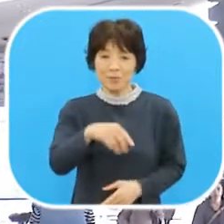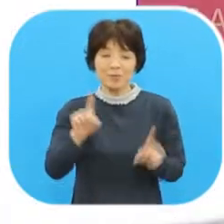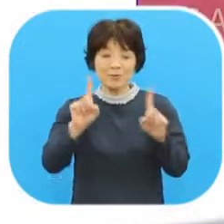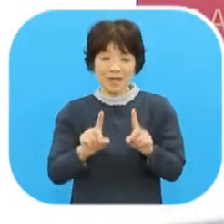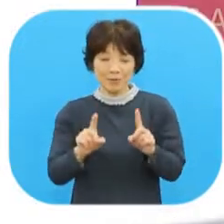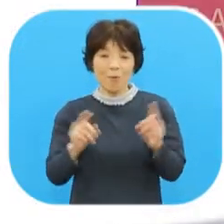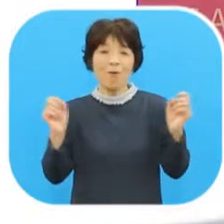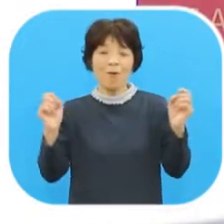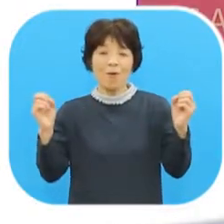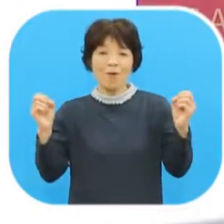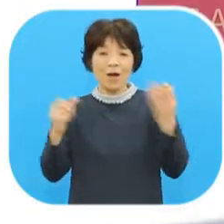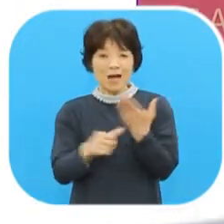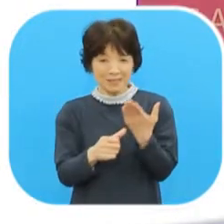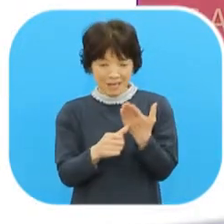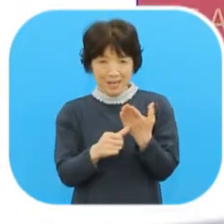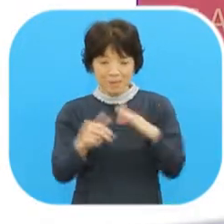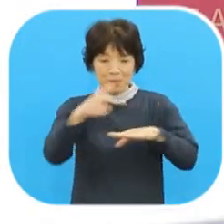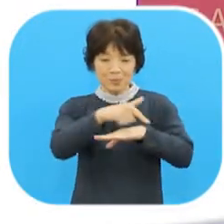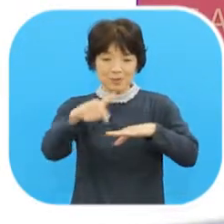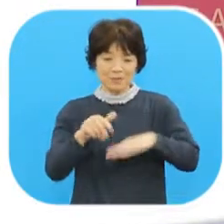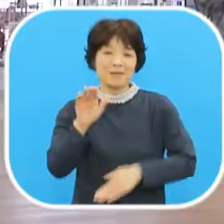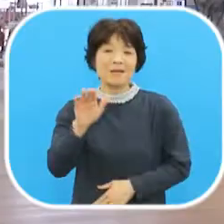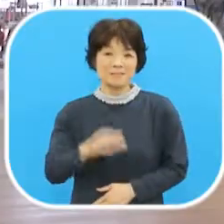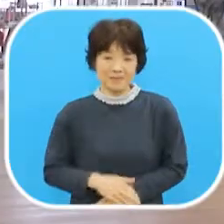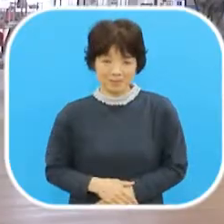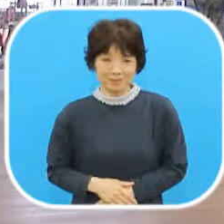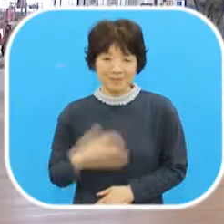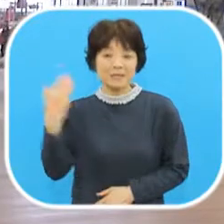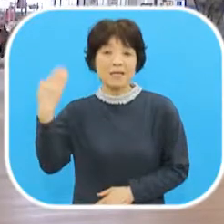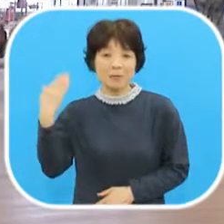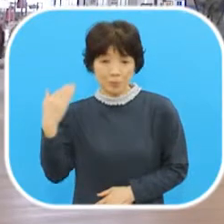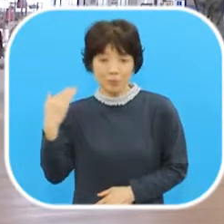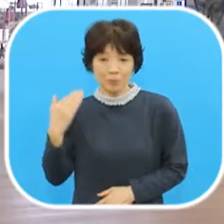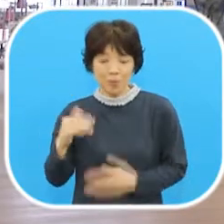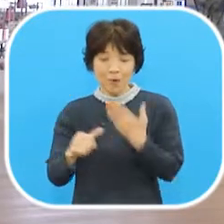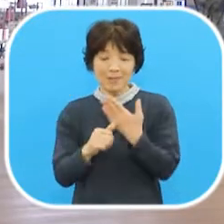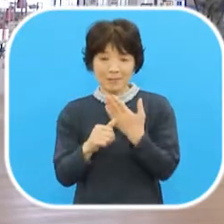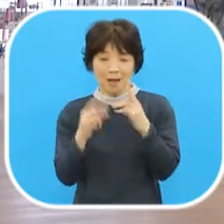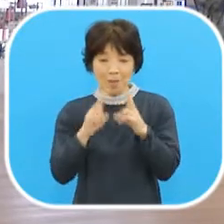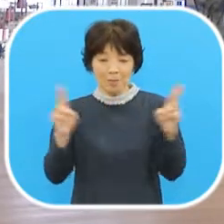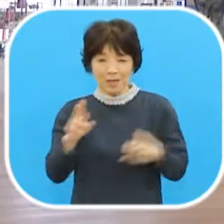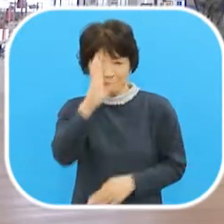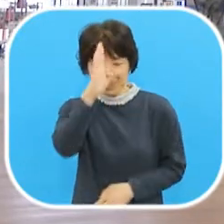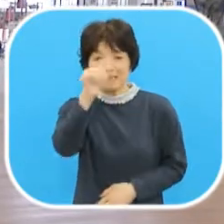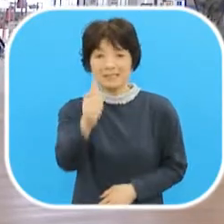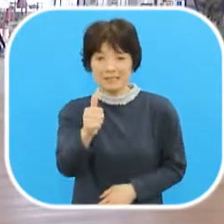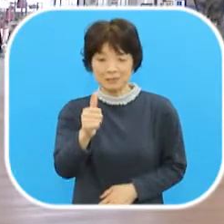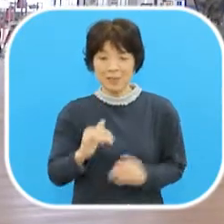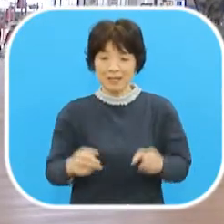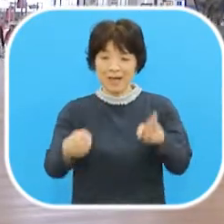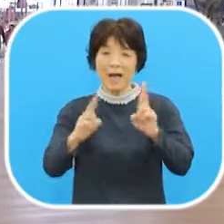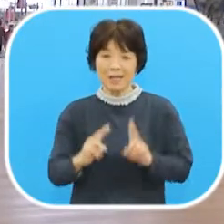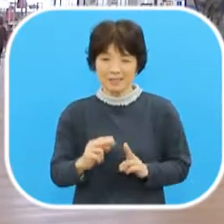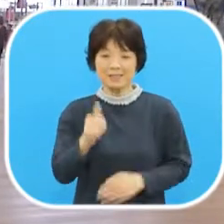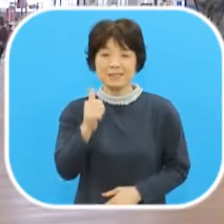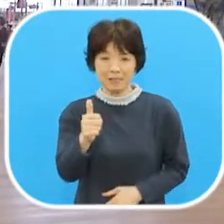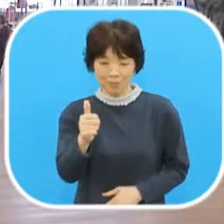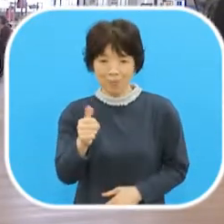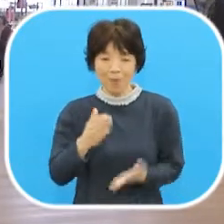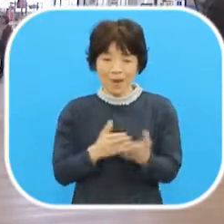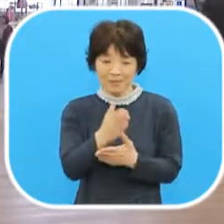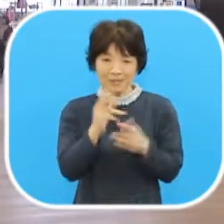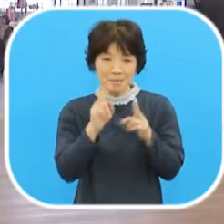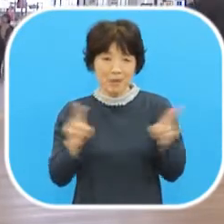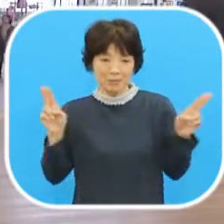題したプロジェクトが展開されています。先ほど流れた秋田音楽大使高橋優さんの発車メロディ